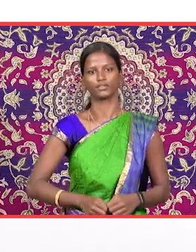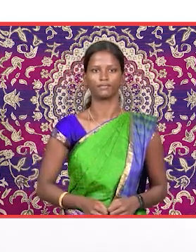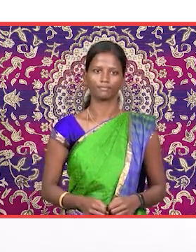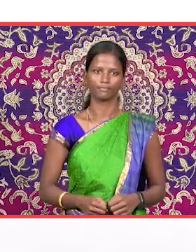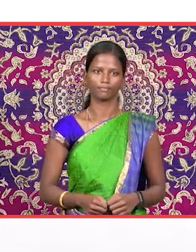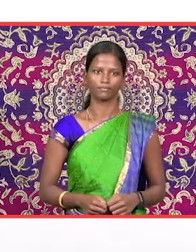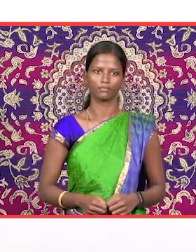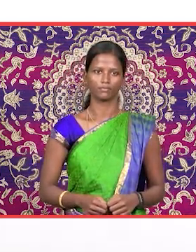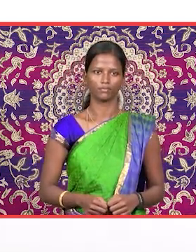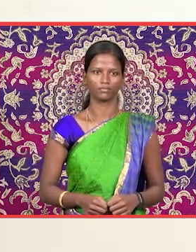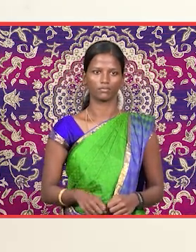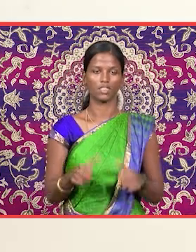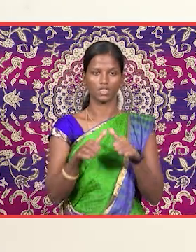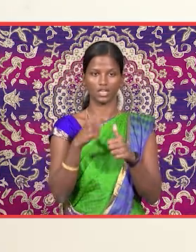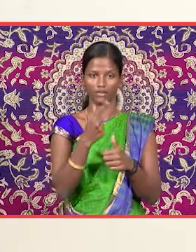கேட்குறாங்க.